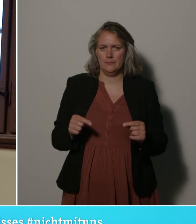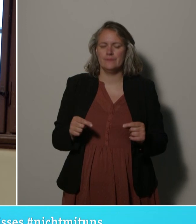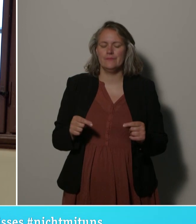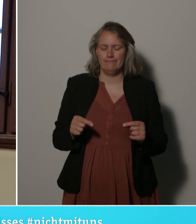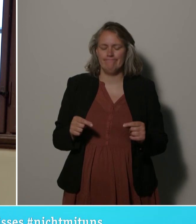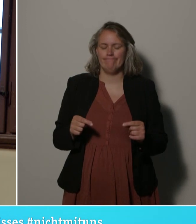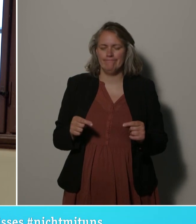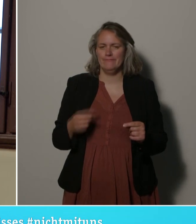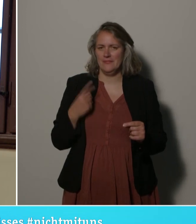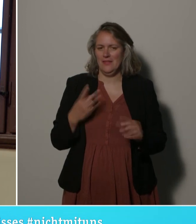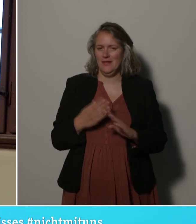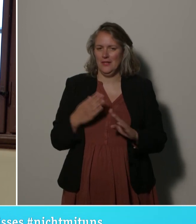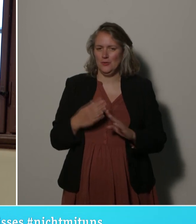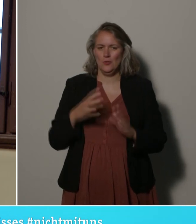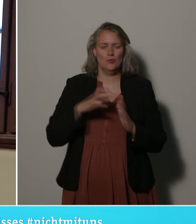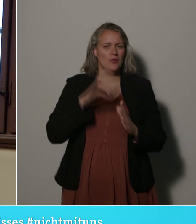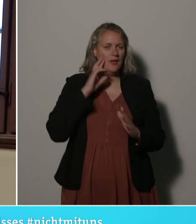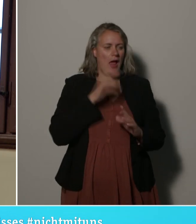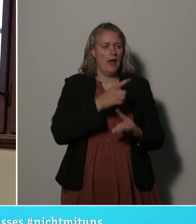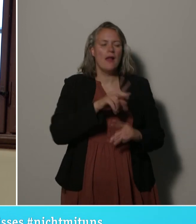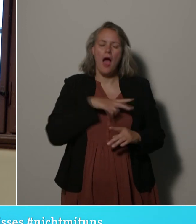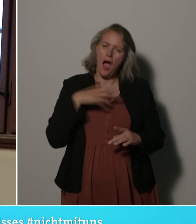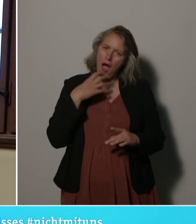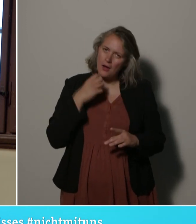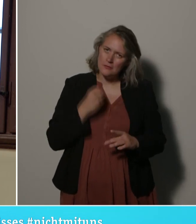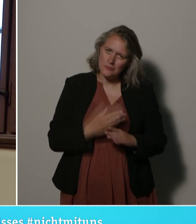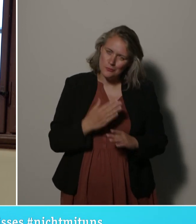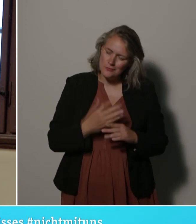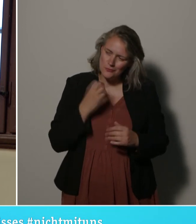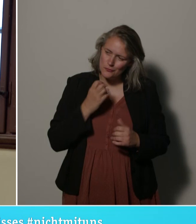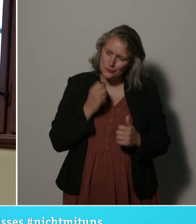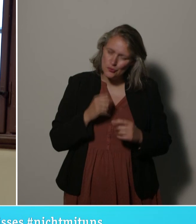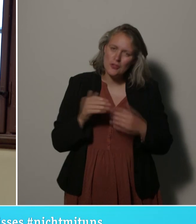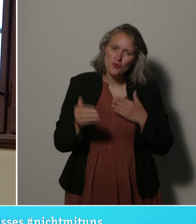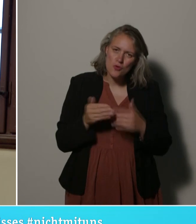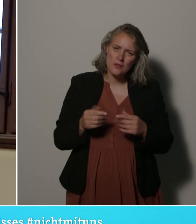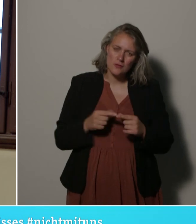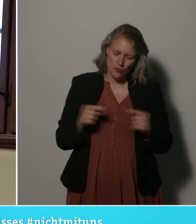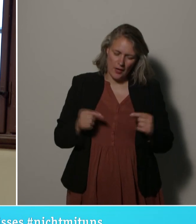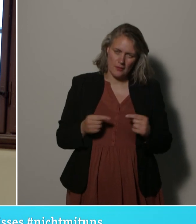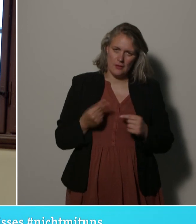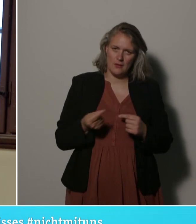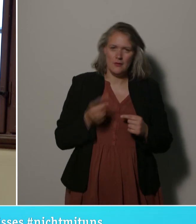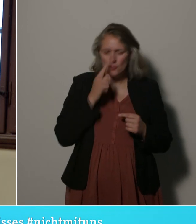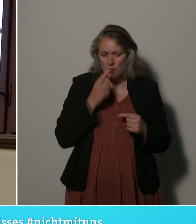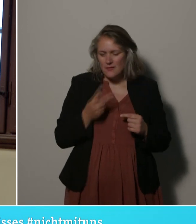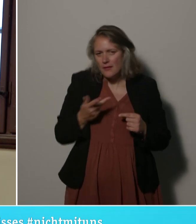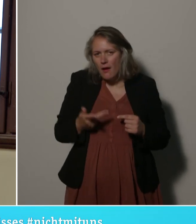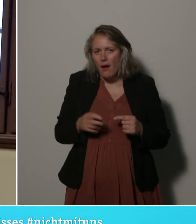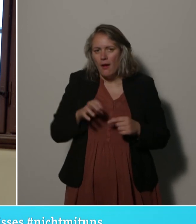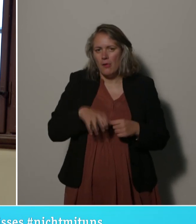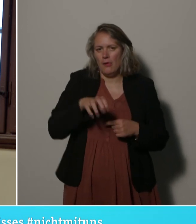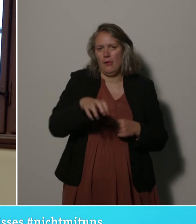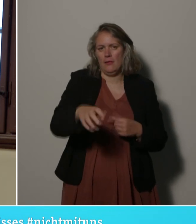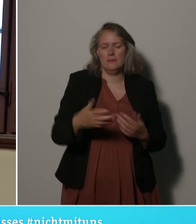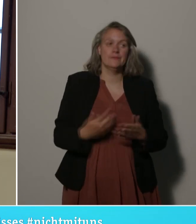auch ein beim Teil der Stadträte lang gehegter Wunsch ist. Dazu gibt es eben nicht nur die